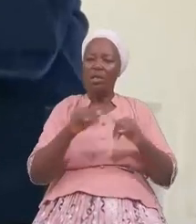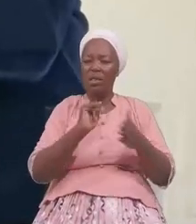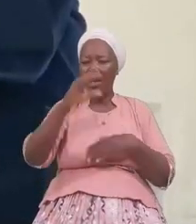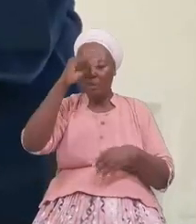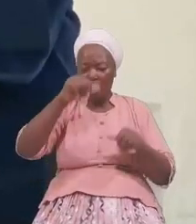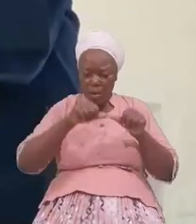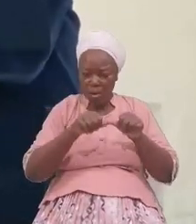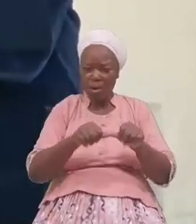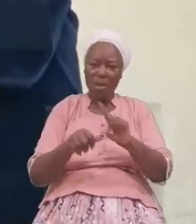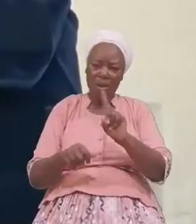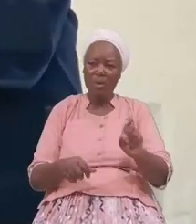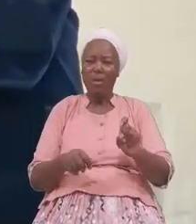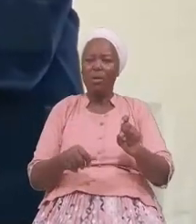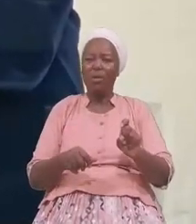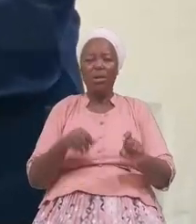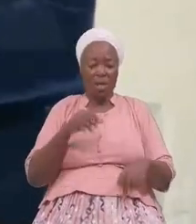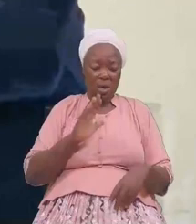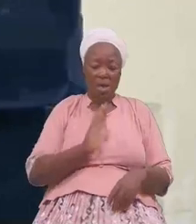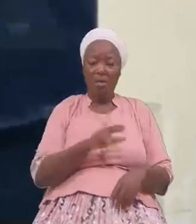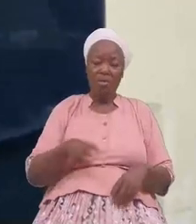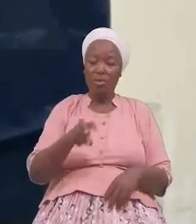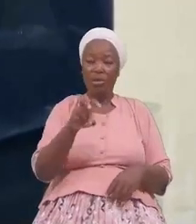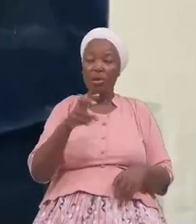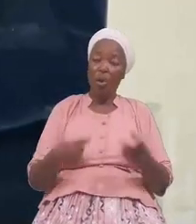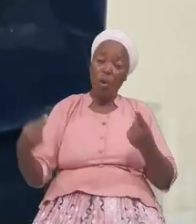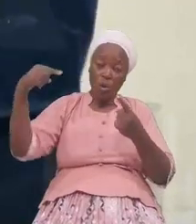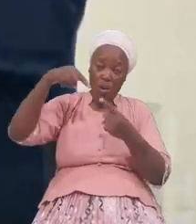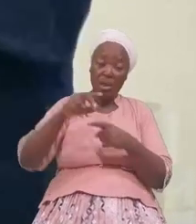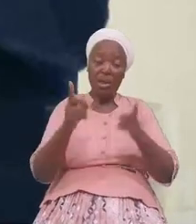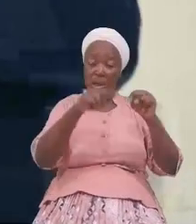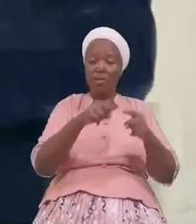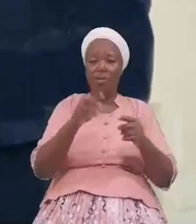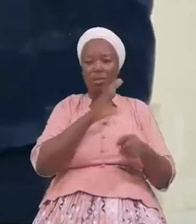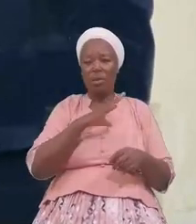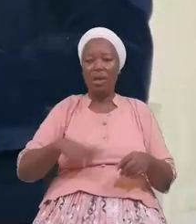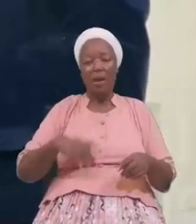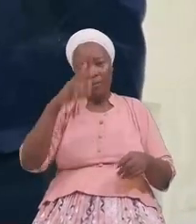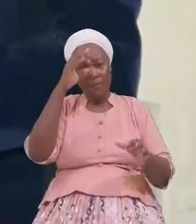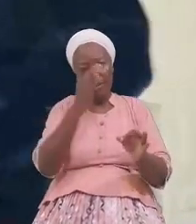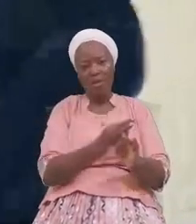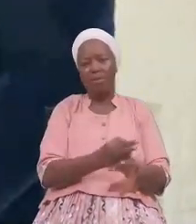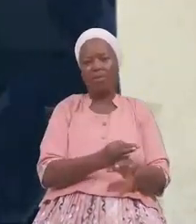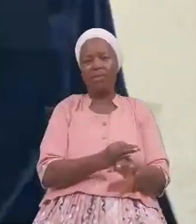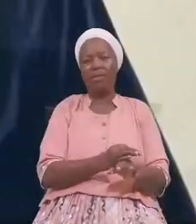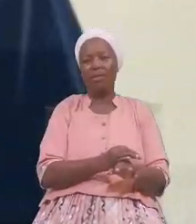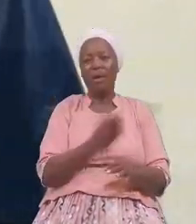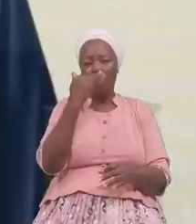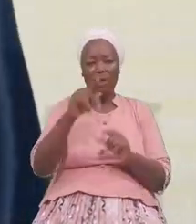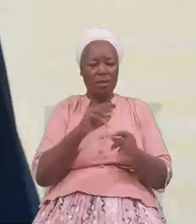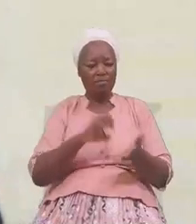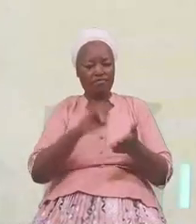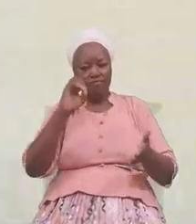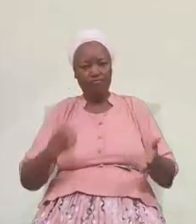son voyage jusqu'à ce qu'il vienne à Christ? C'est la foi. Pourquoi est-ce qu'il a jeté son